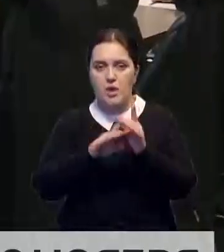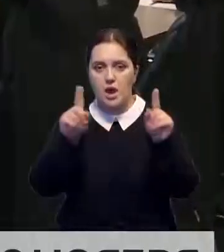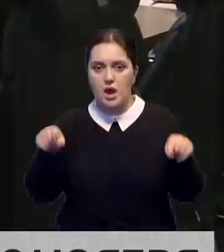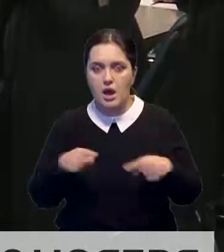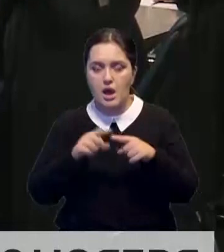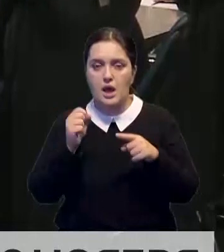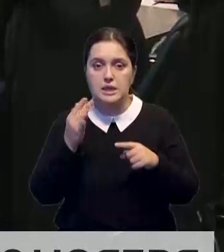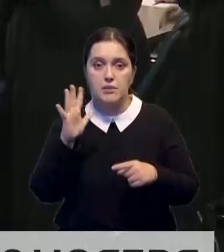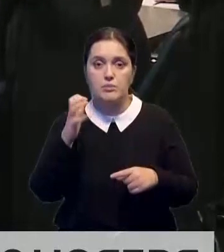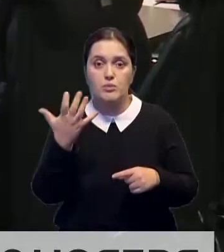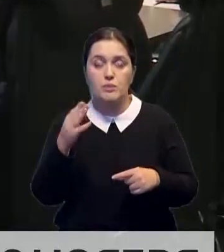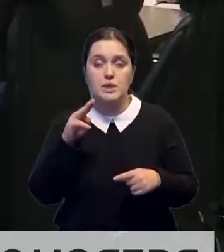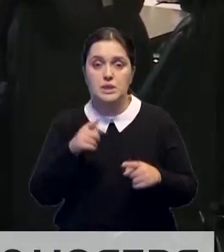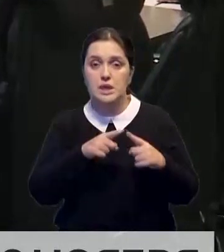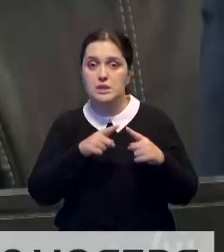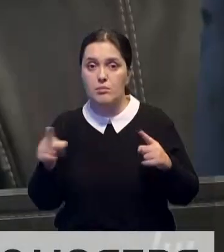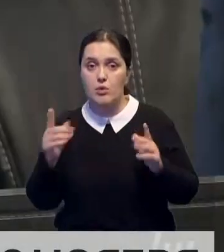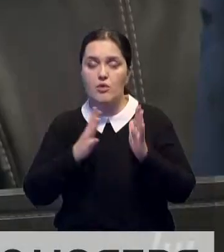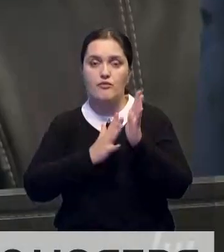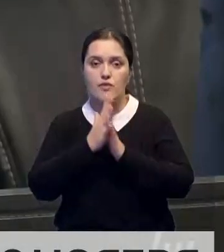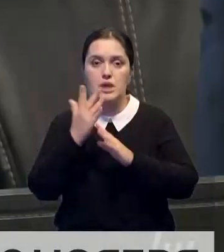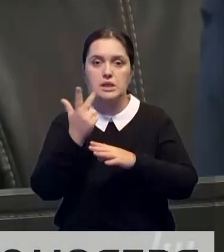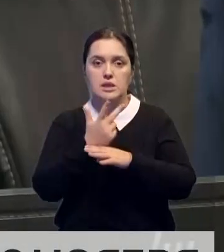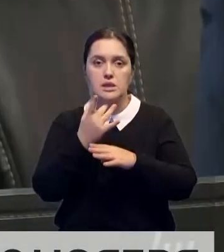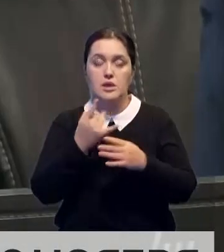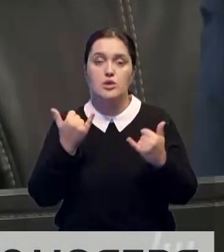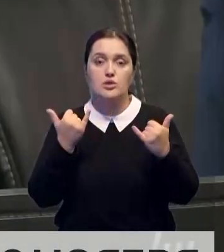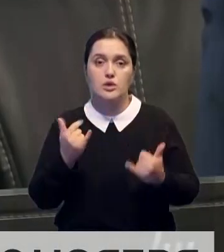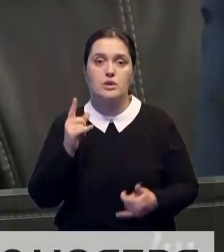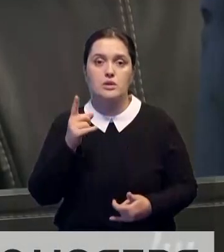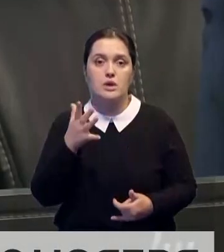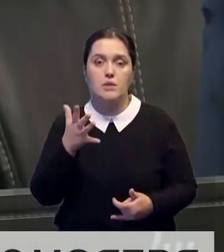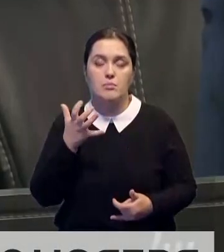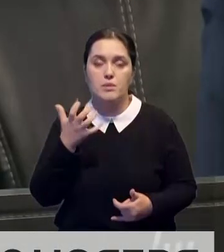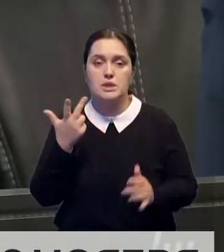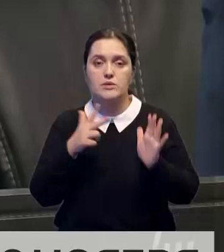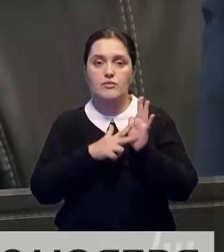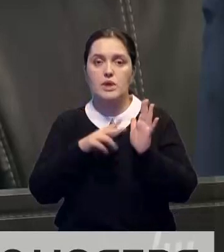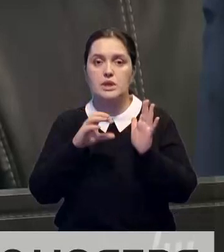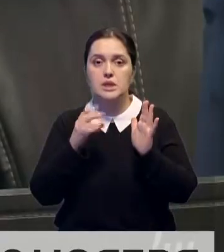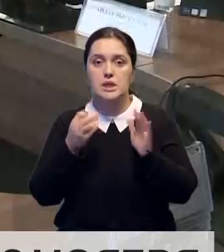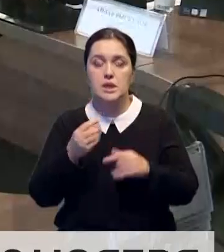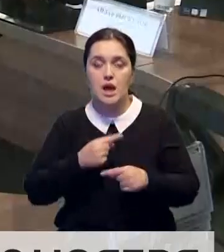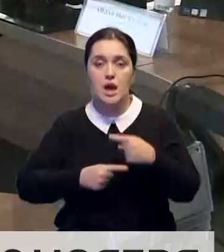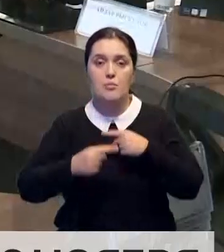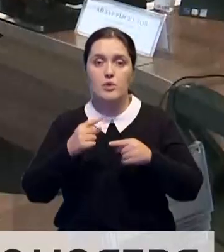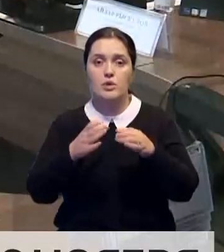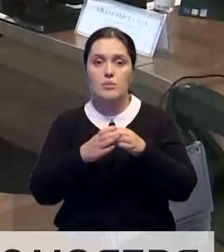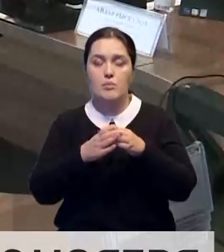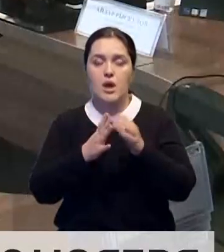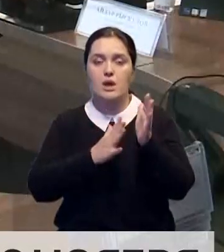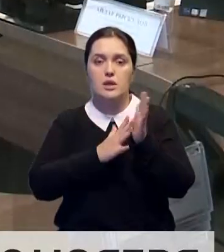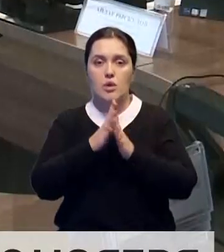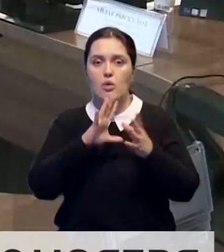покупали за 505 тенге. С тех пор стоимость выросла в 3 раза и составляет сегодня 1538 тенге. Обороты компании растут, а общая